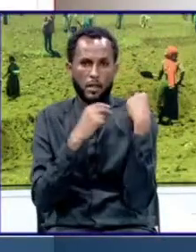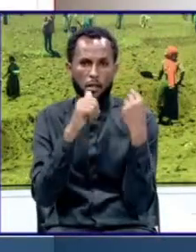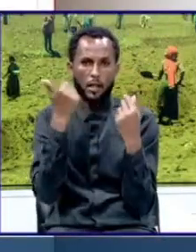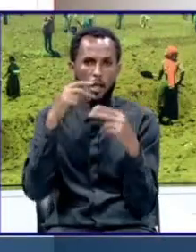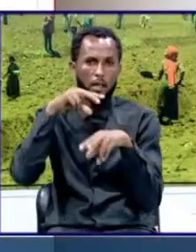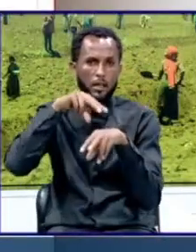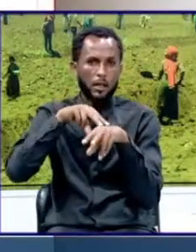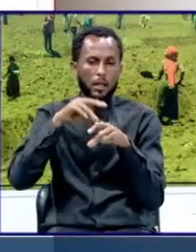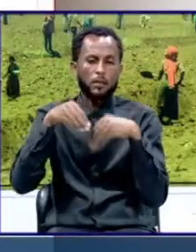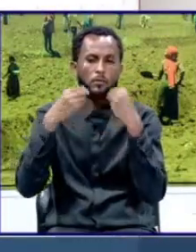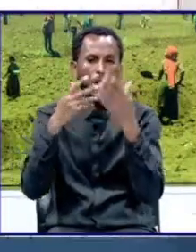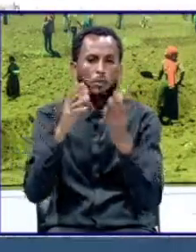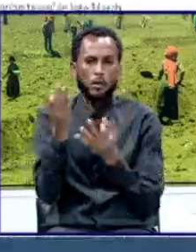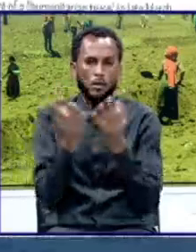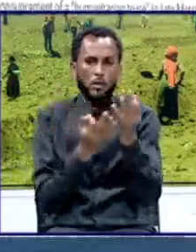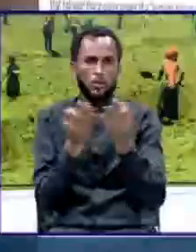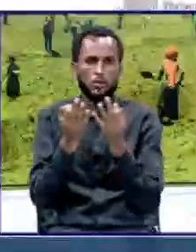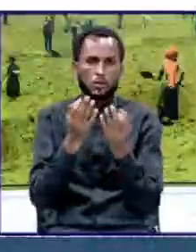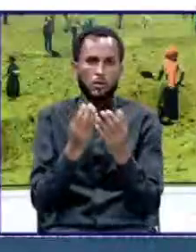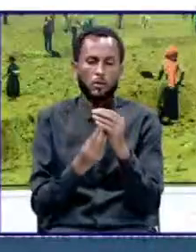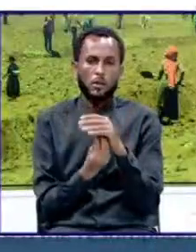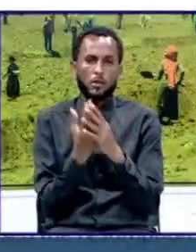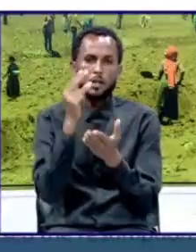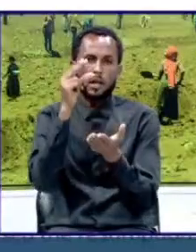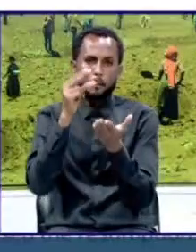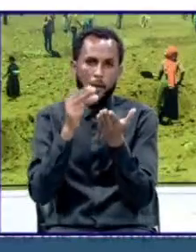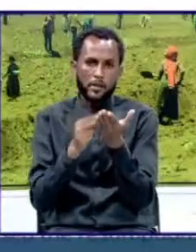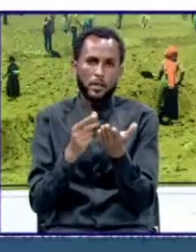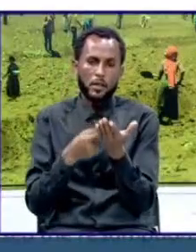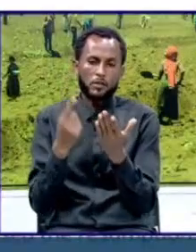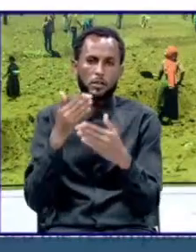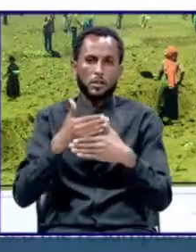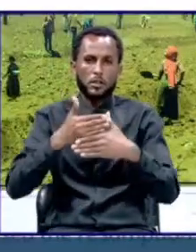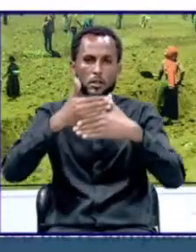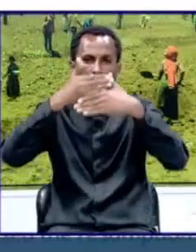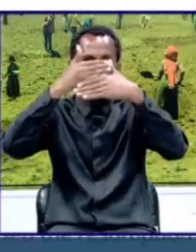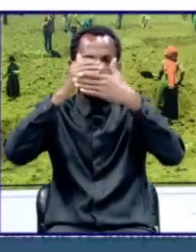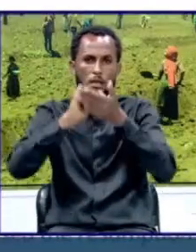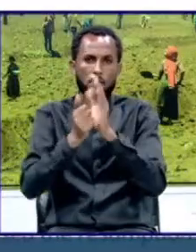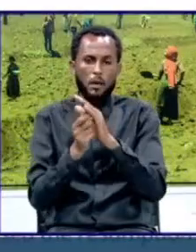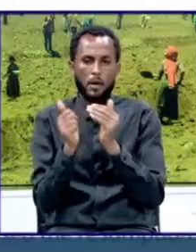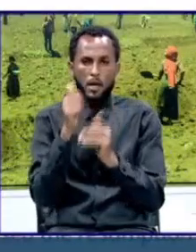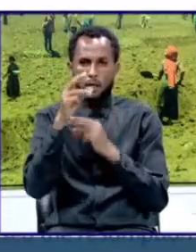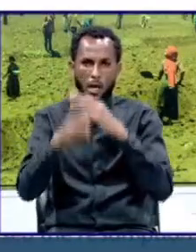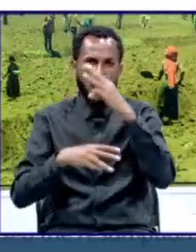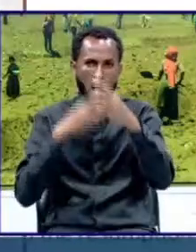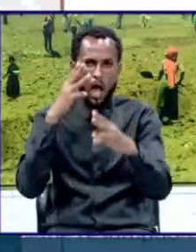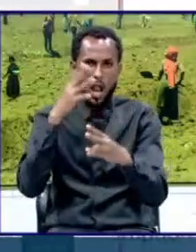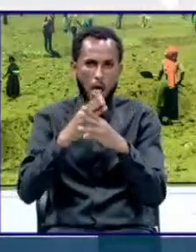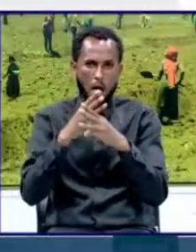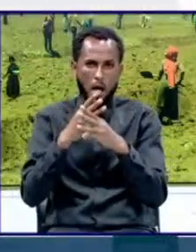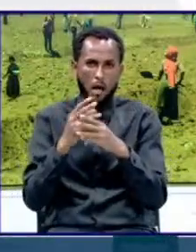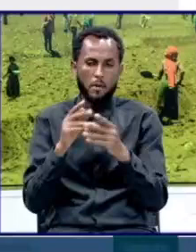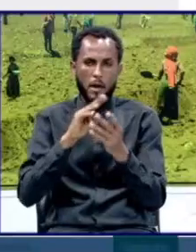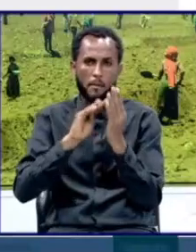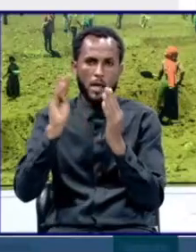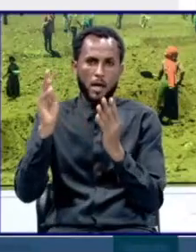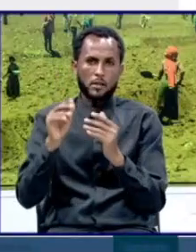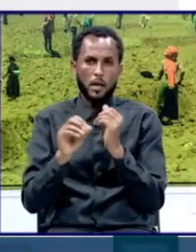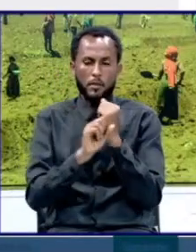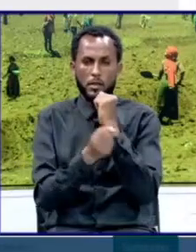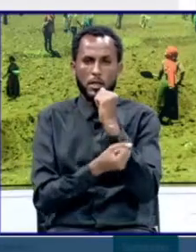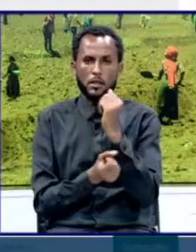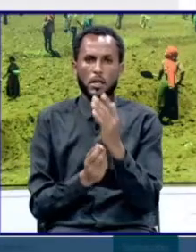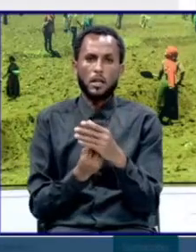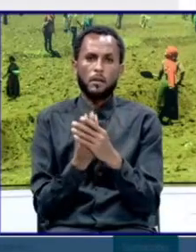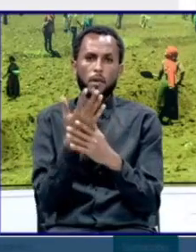ትካል ከም ዝተዋሃበ ተገሊጹ። ፍልፍል በጀት እዚ መደብ ህንፀት ድማ ባንኪ ዓለም ኣብ ወርሒ መያዝያ ብኩናት ንዝዓነወ መሰረተ